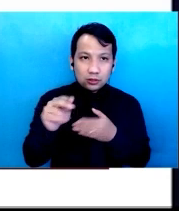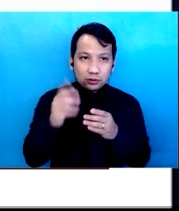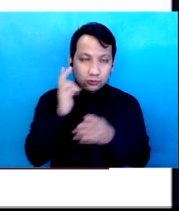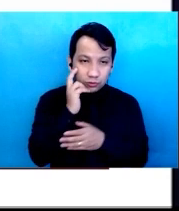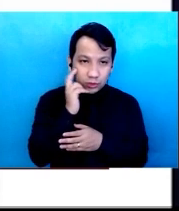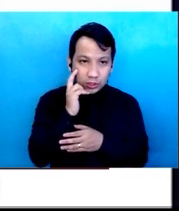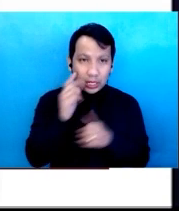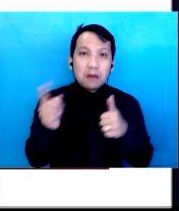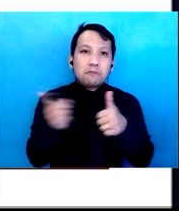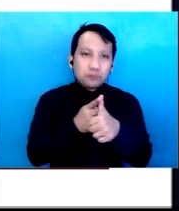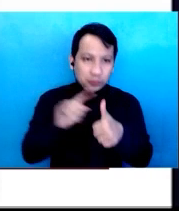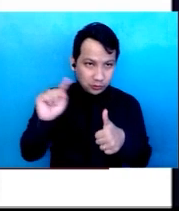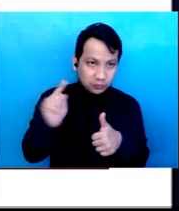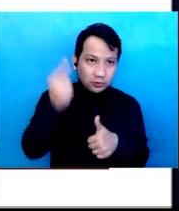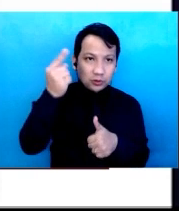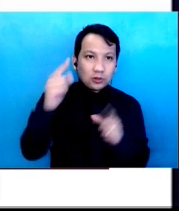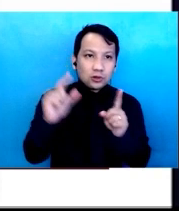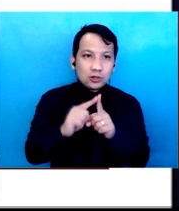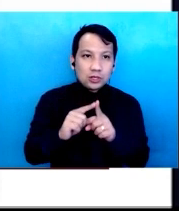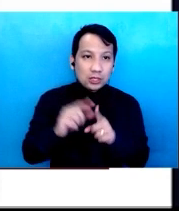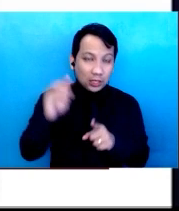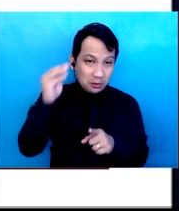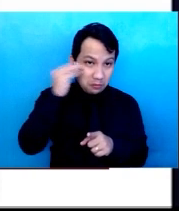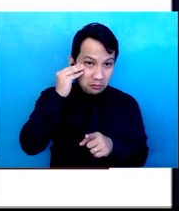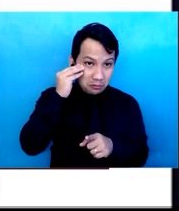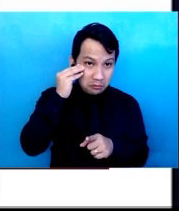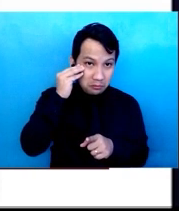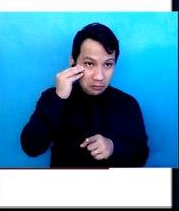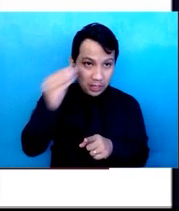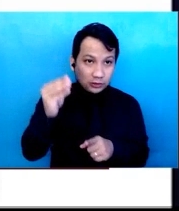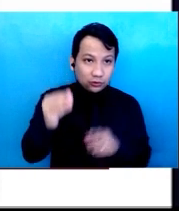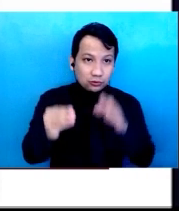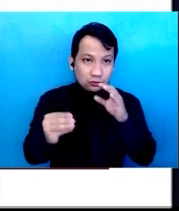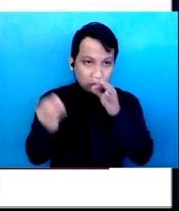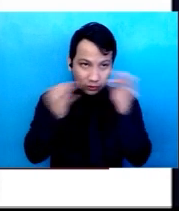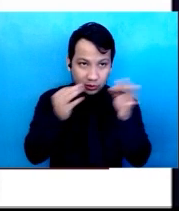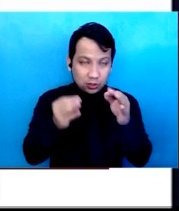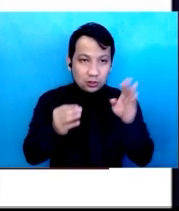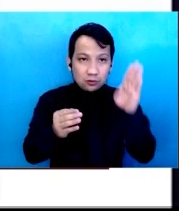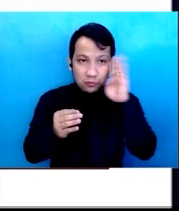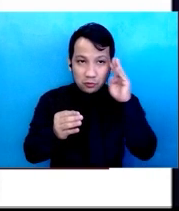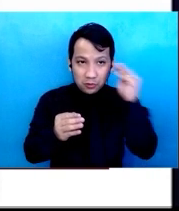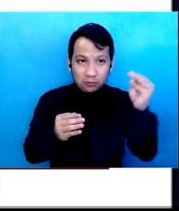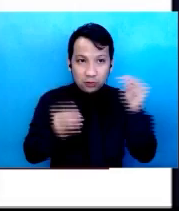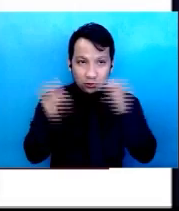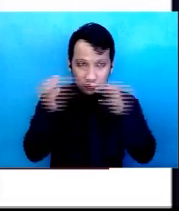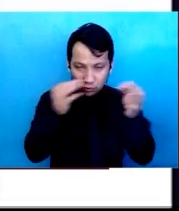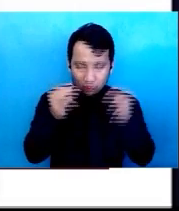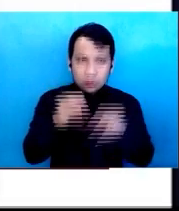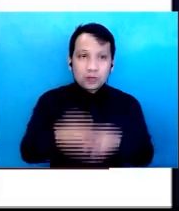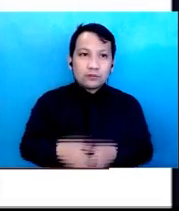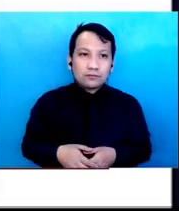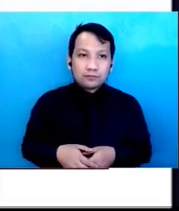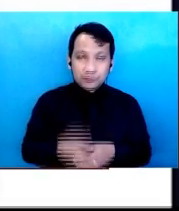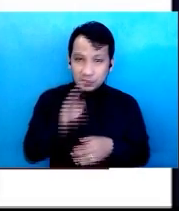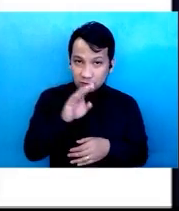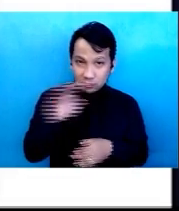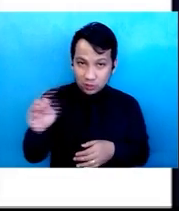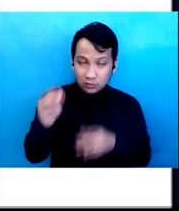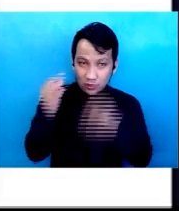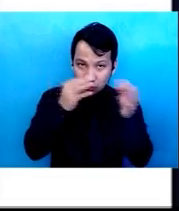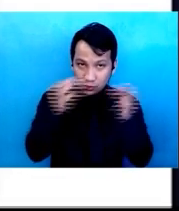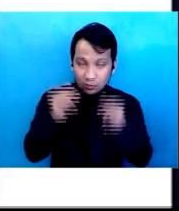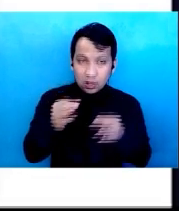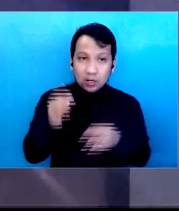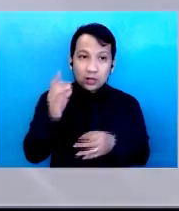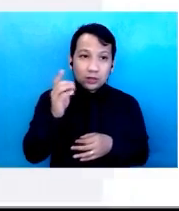ginugle din ang mga salitang Marcos cocaine. Sunod ang Bongbong Marcos cocaine, Bongbong Marcos, BBM cocaine at Duterte